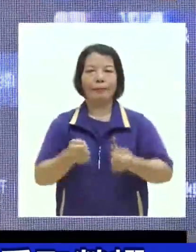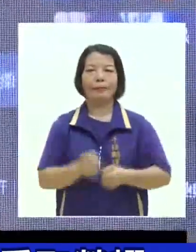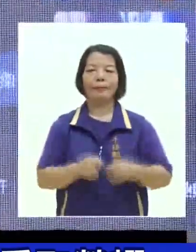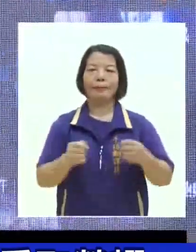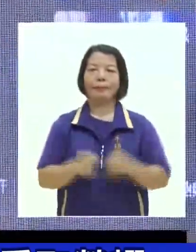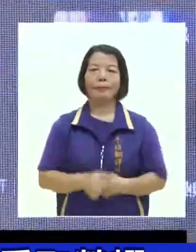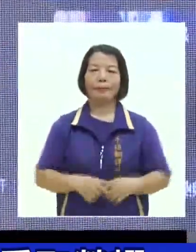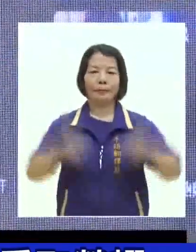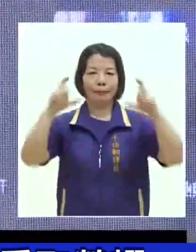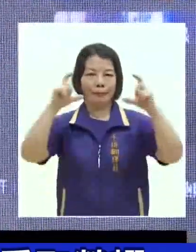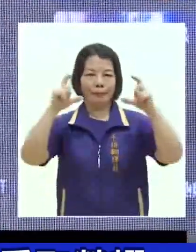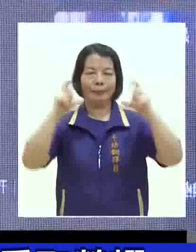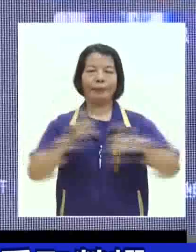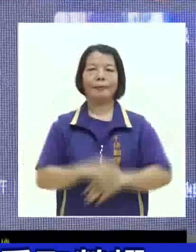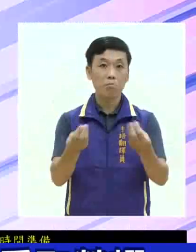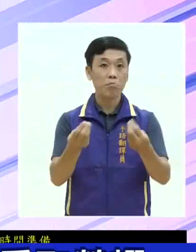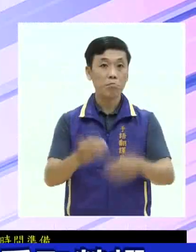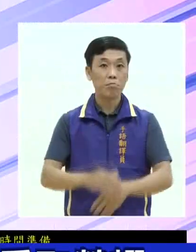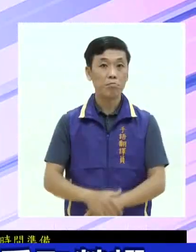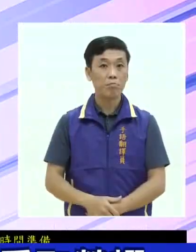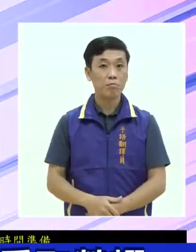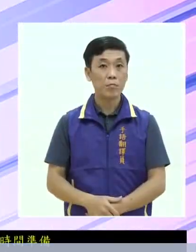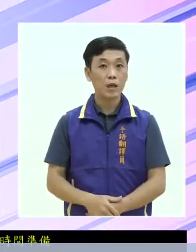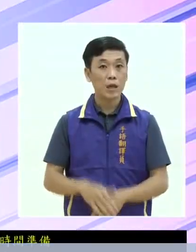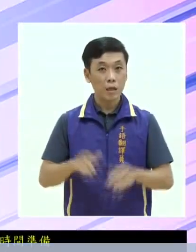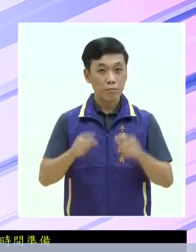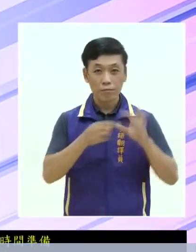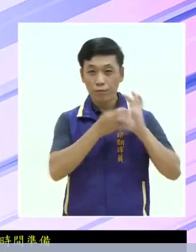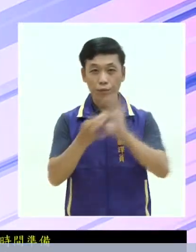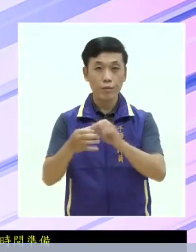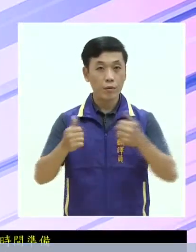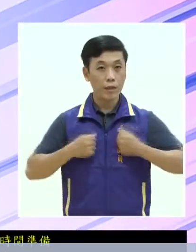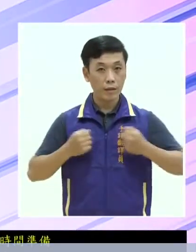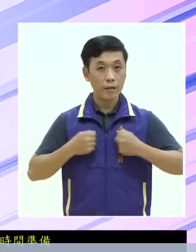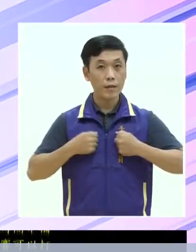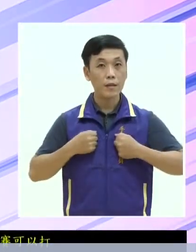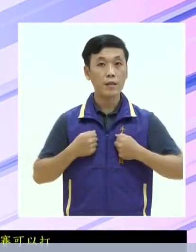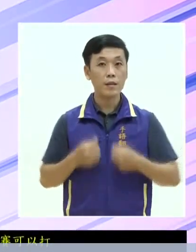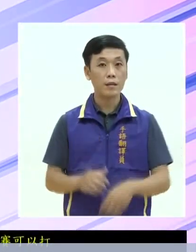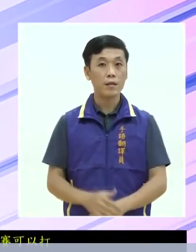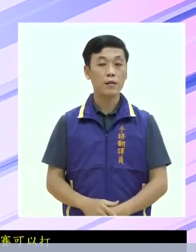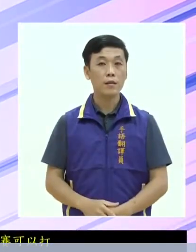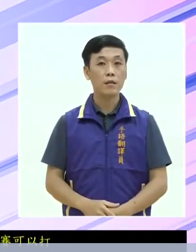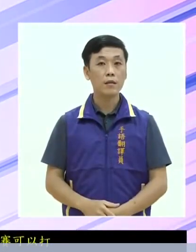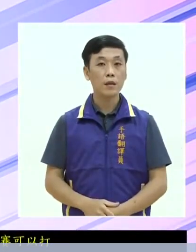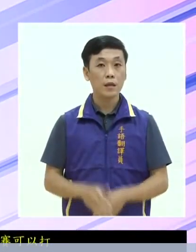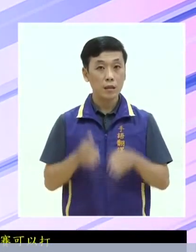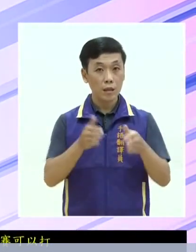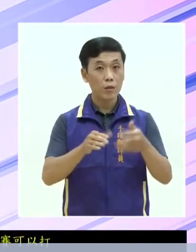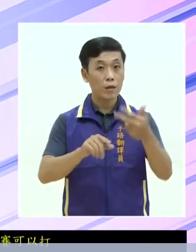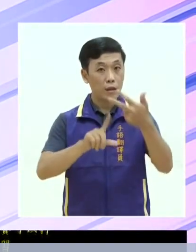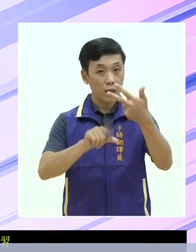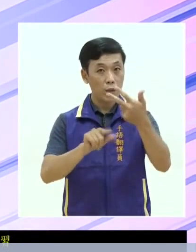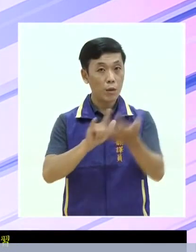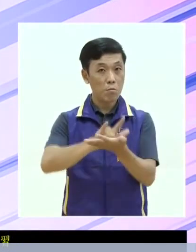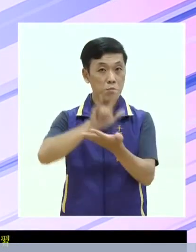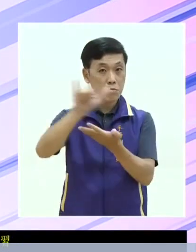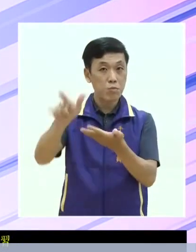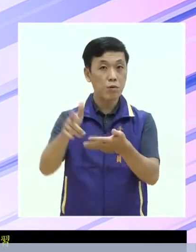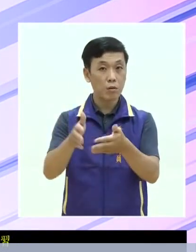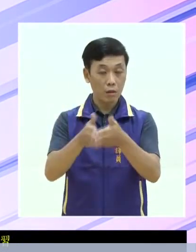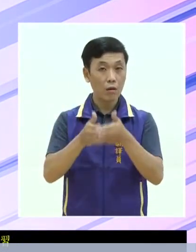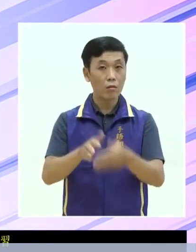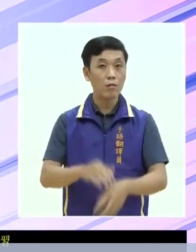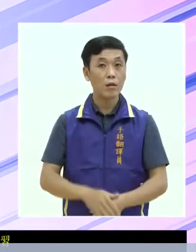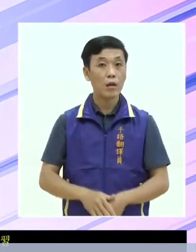态，为赛事做足准备， 一直在练习，然后就为了现在7月就是要出发的奥运，那